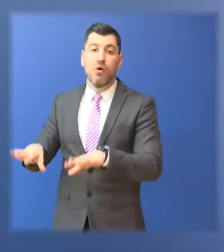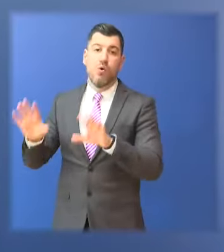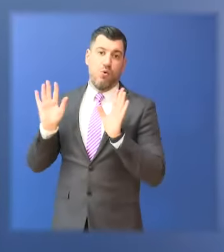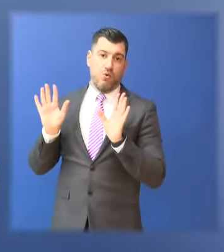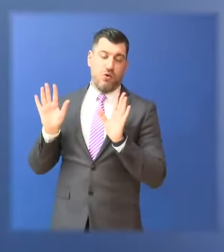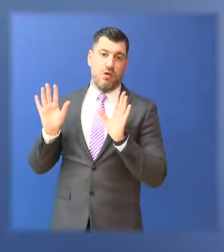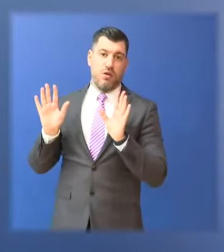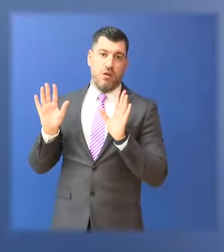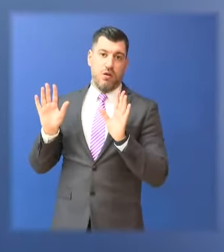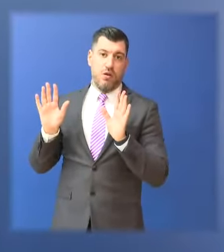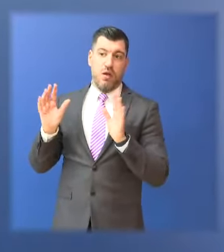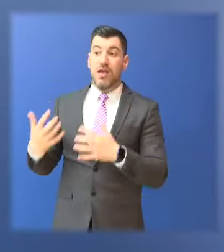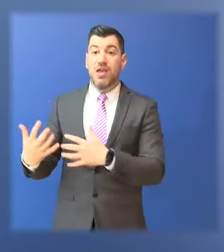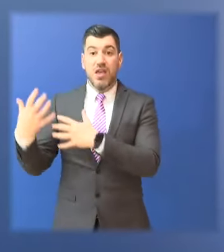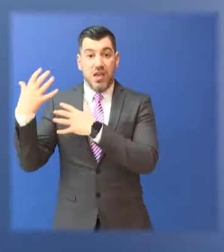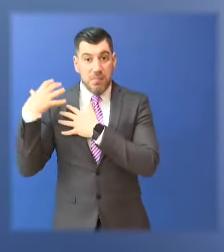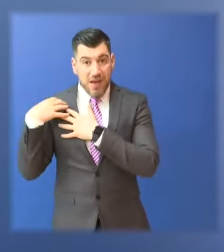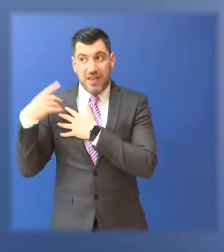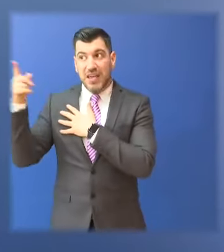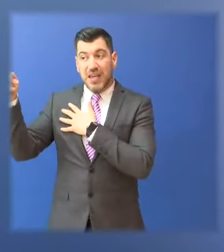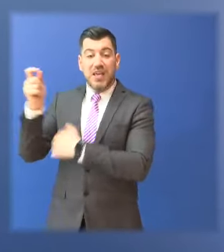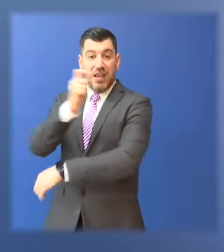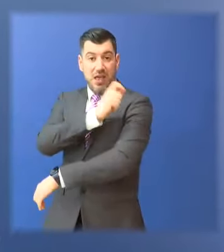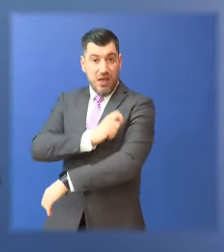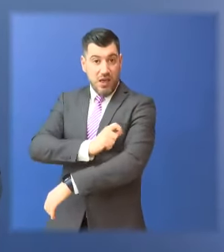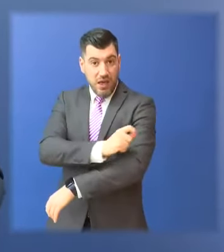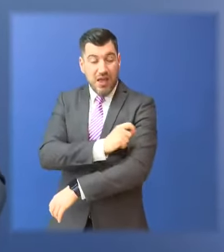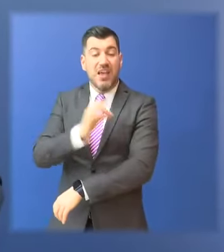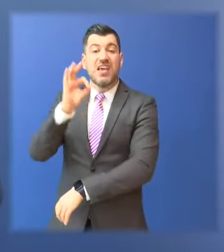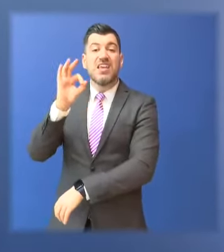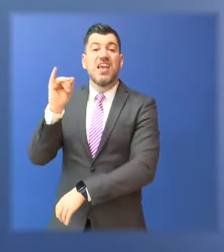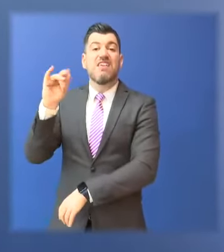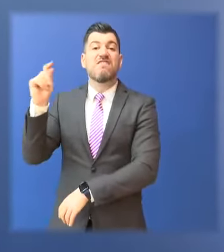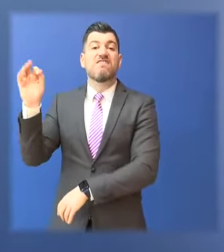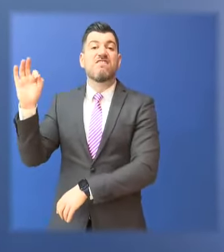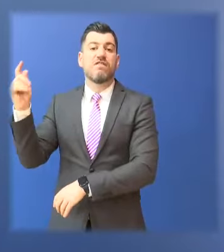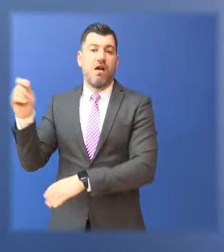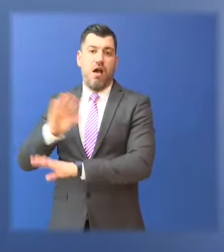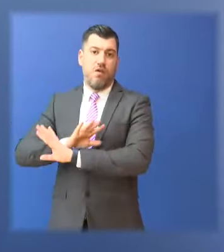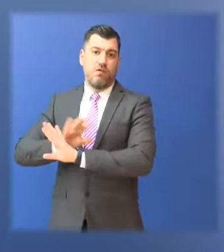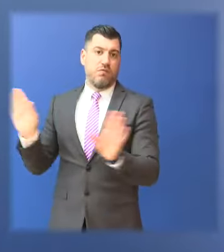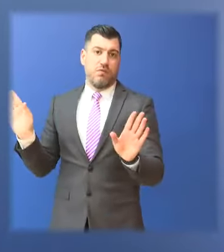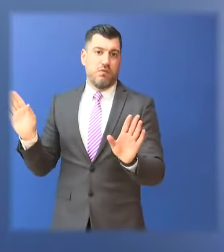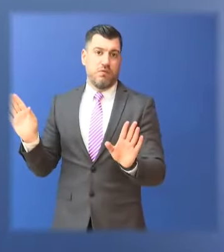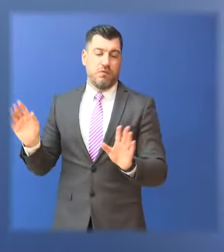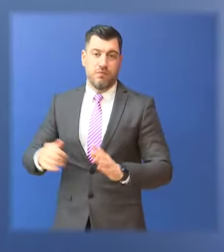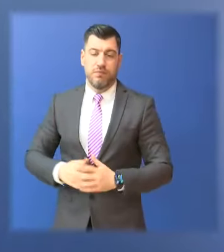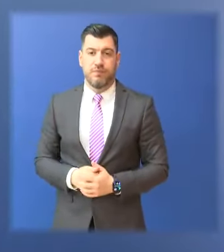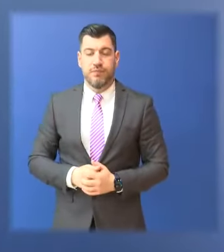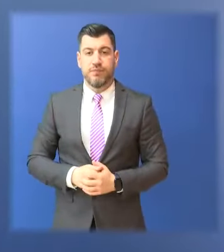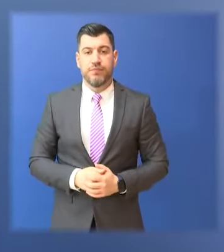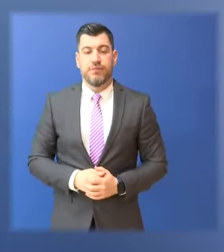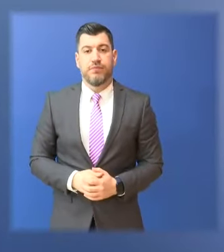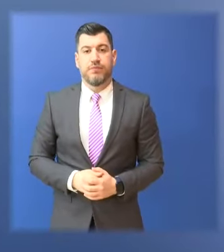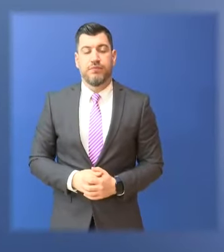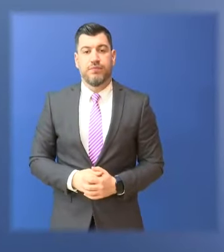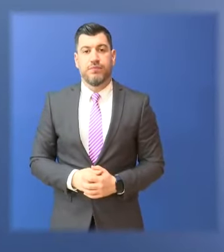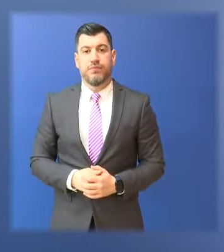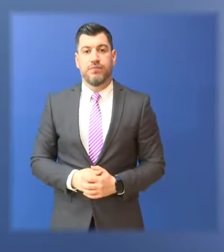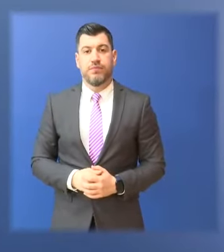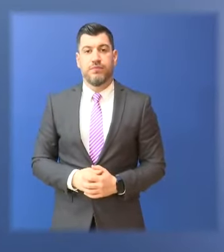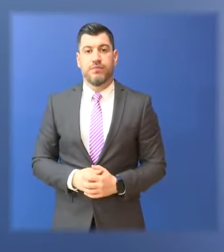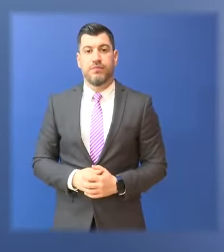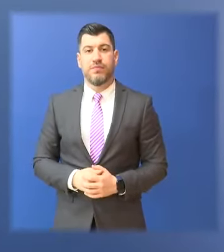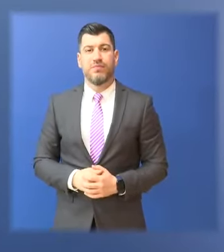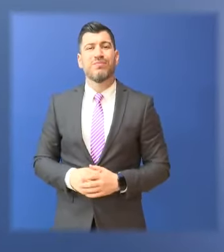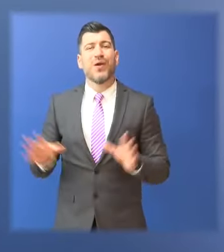ελέγξει, λόγω του αυτοδιοίκητου του ποδοσφαίρου, το αν έγιναν τα βήματα αυτά στο σκέλος που αφορά την Ομοσπονδία. Ως προς το ζήτημα της